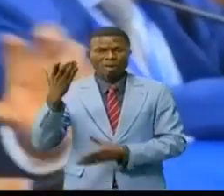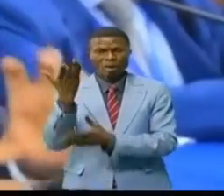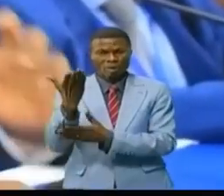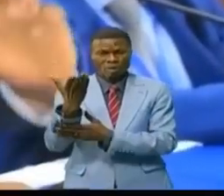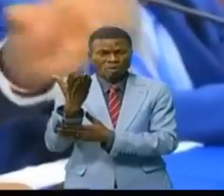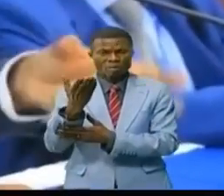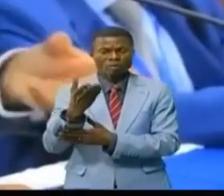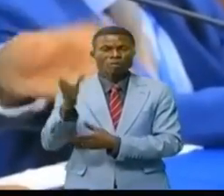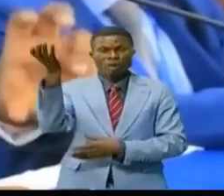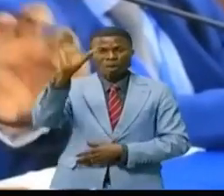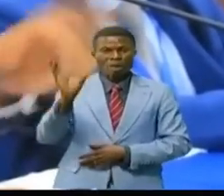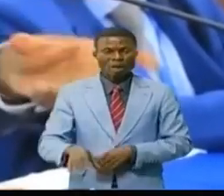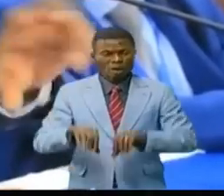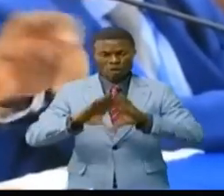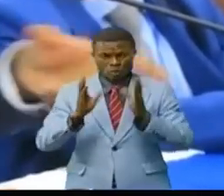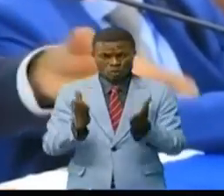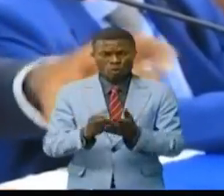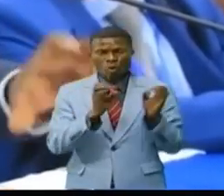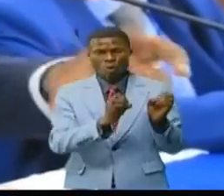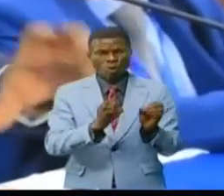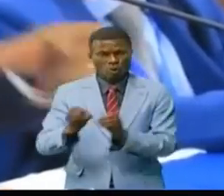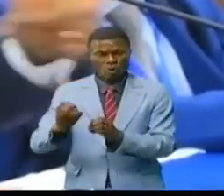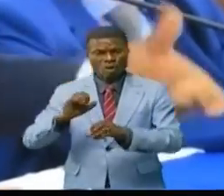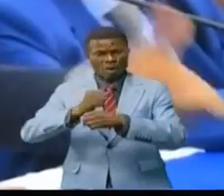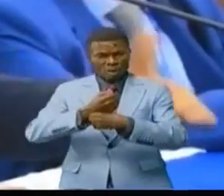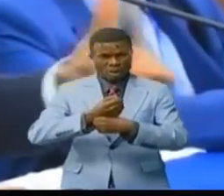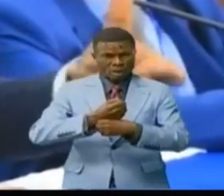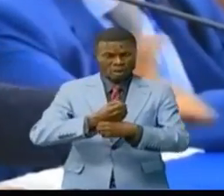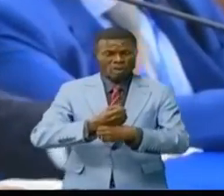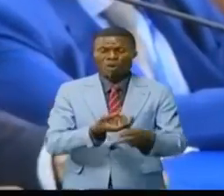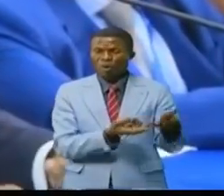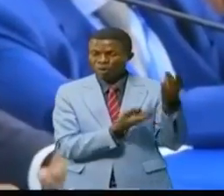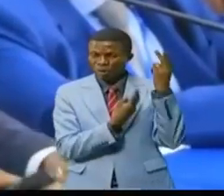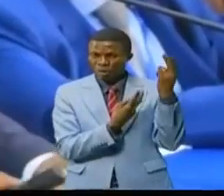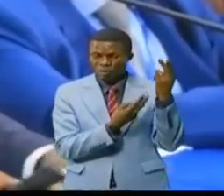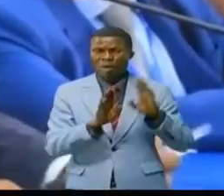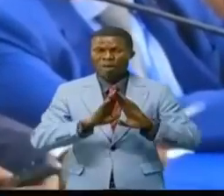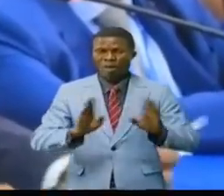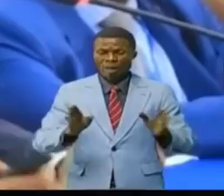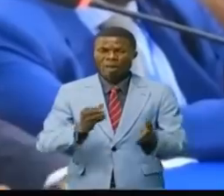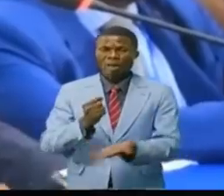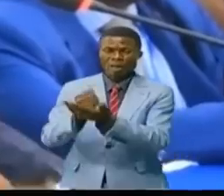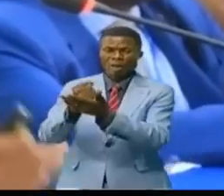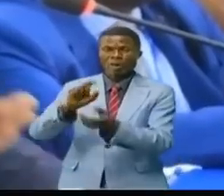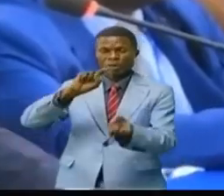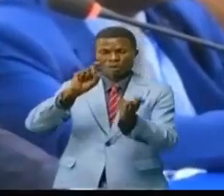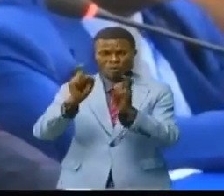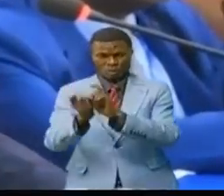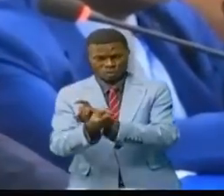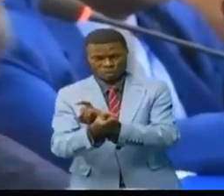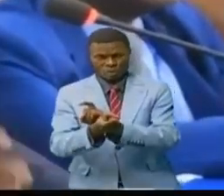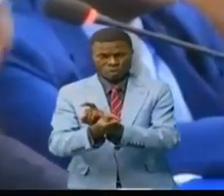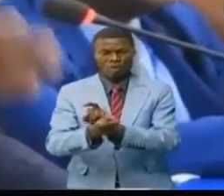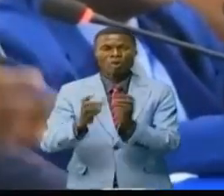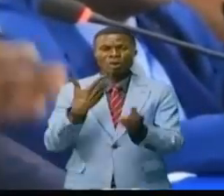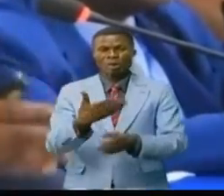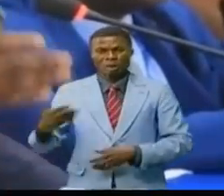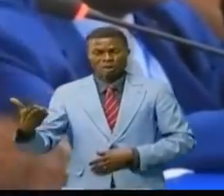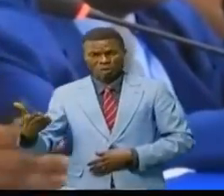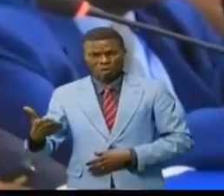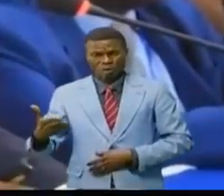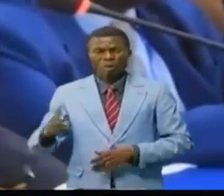les Mukongo à s'organiser pour créer des chaînes de valeur capables d'aider à la transformation de ces produits